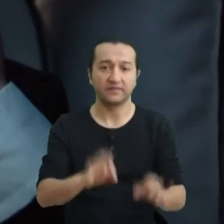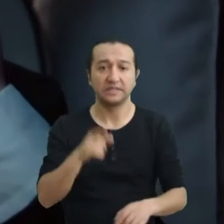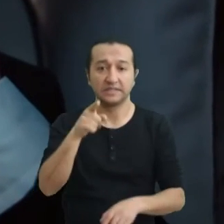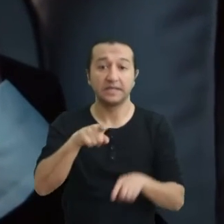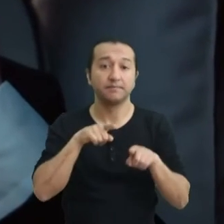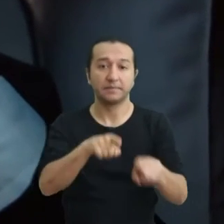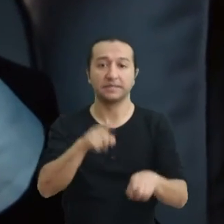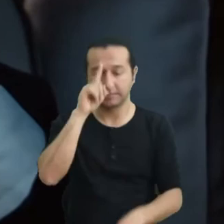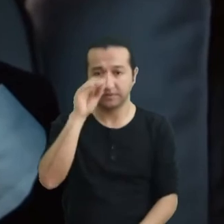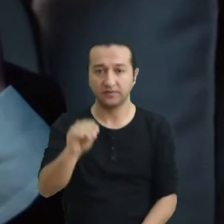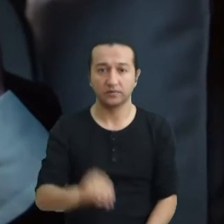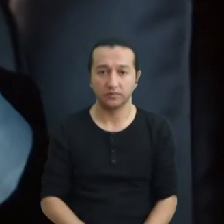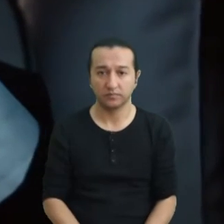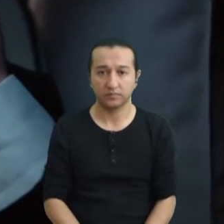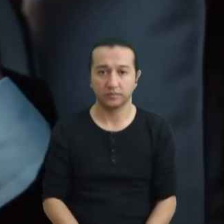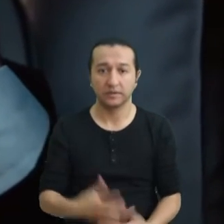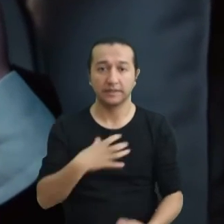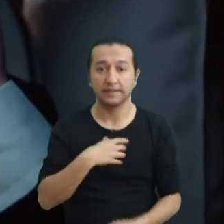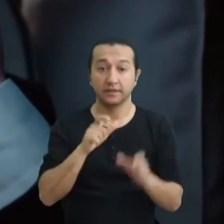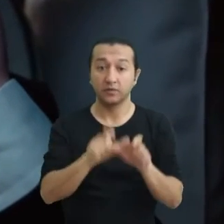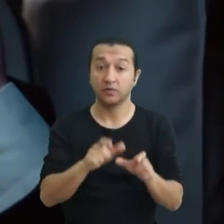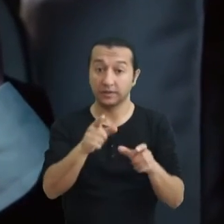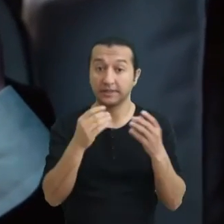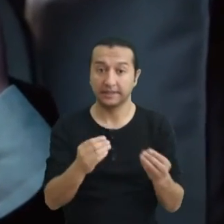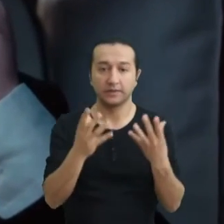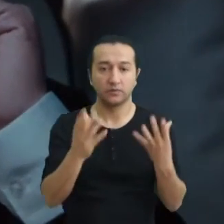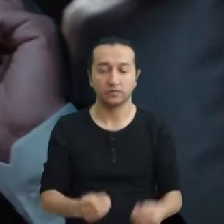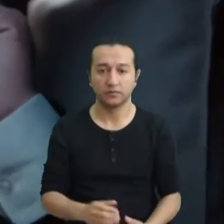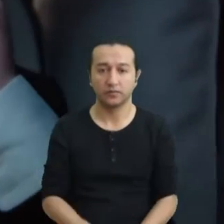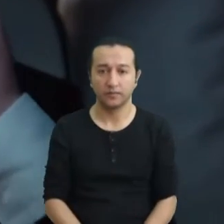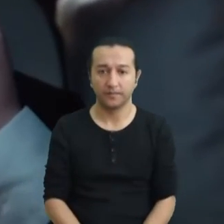senin peşinde. Kendini kollasan iyi edersin.